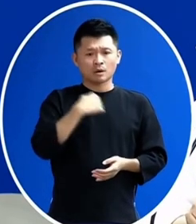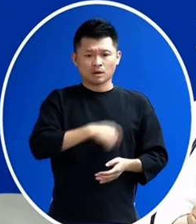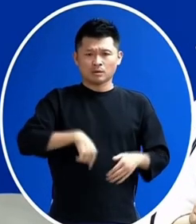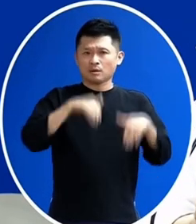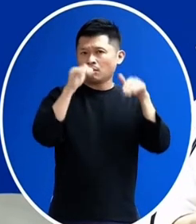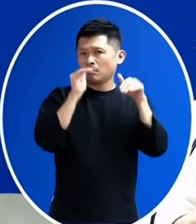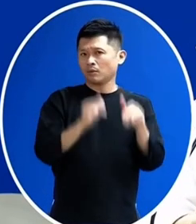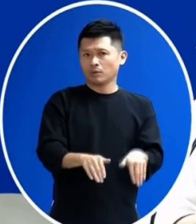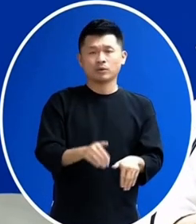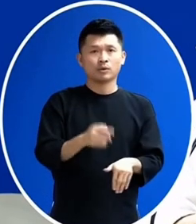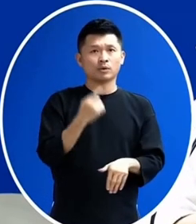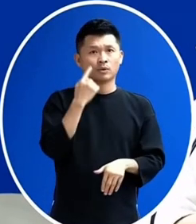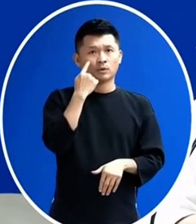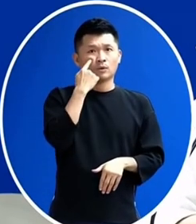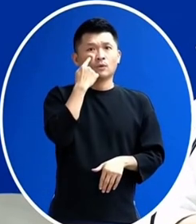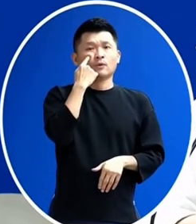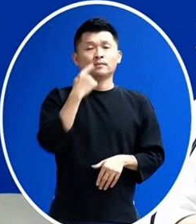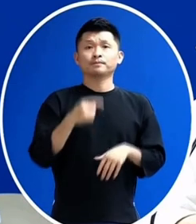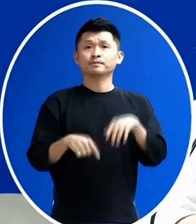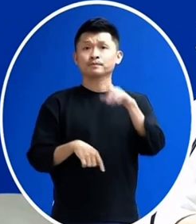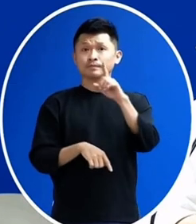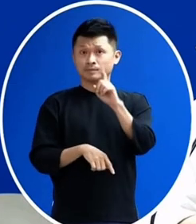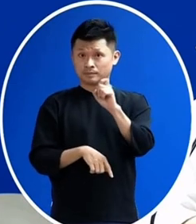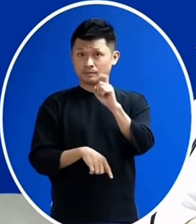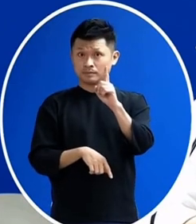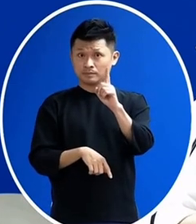的关系，在